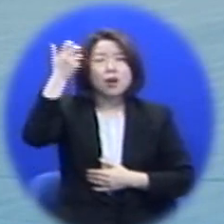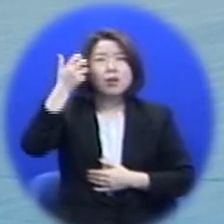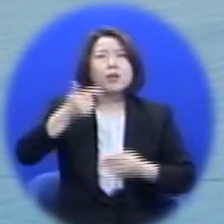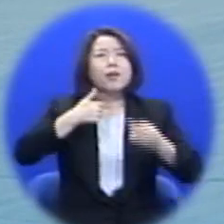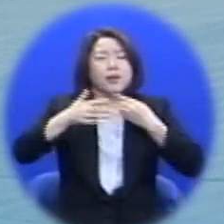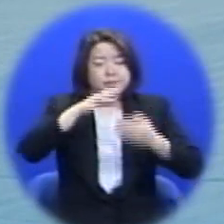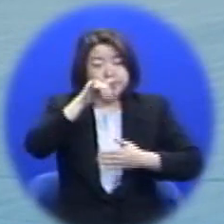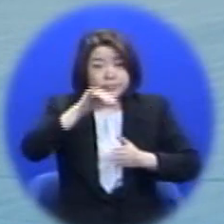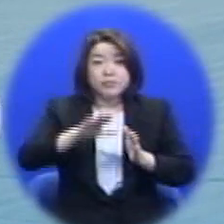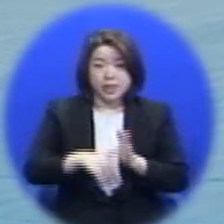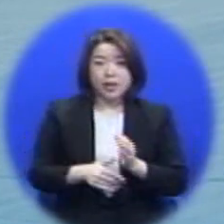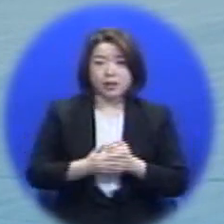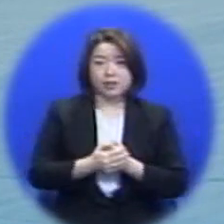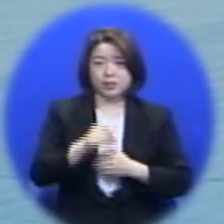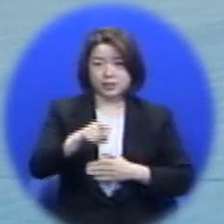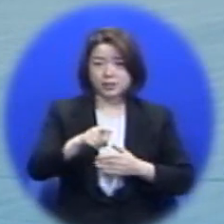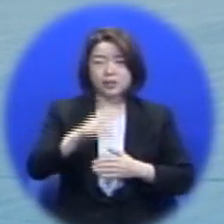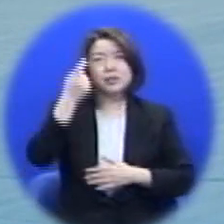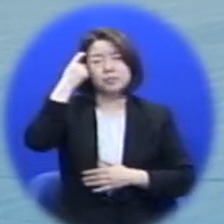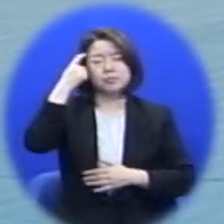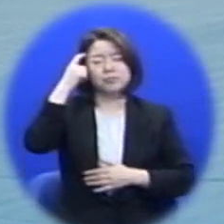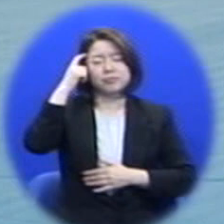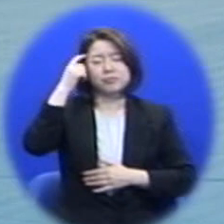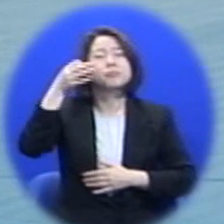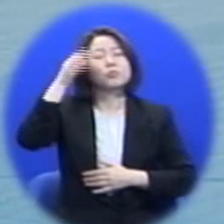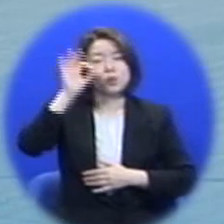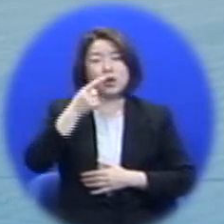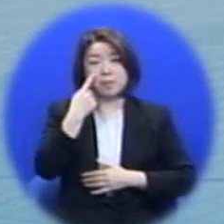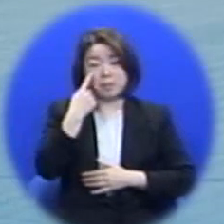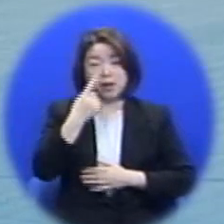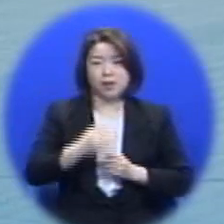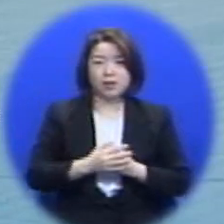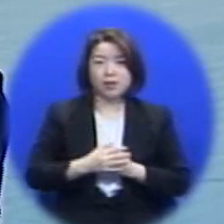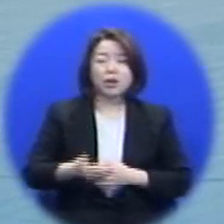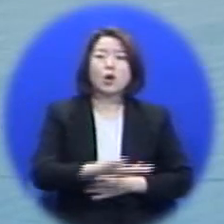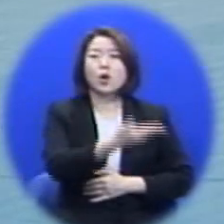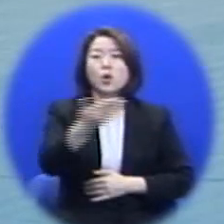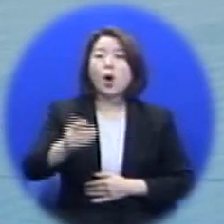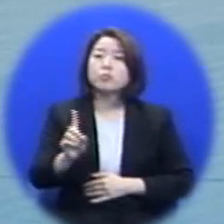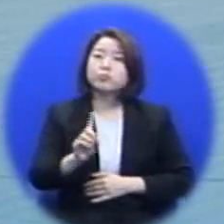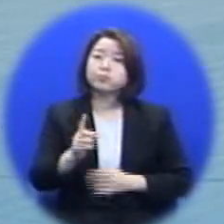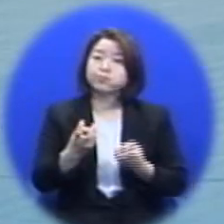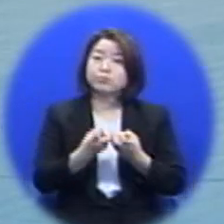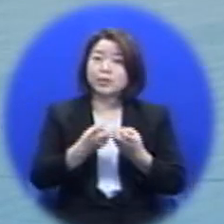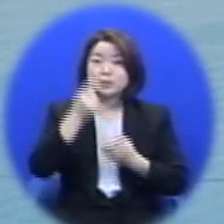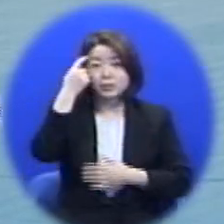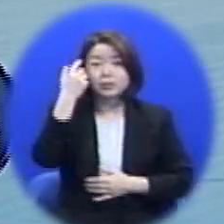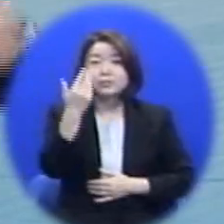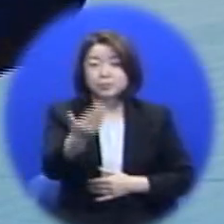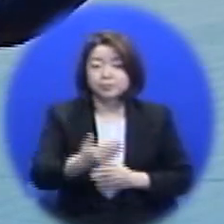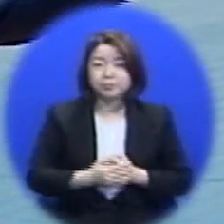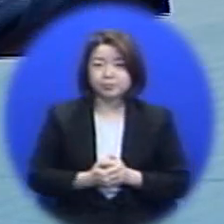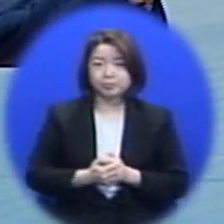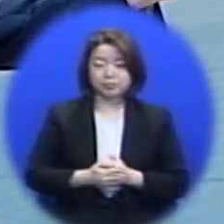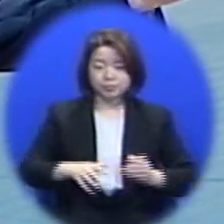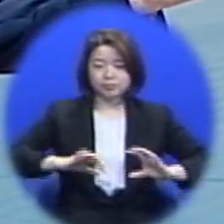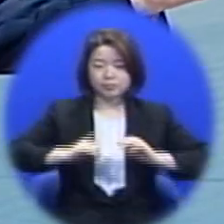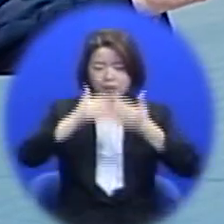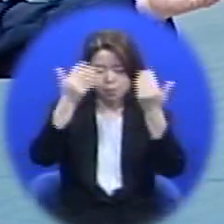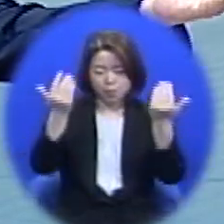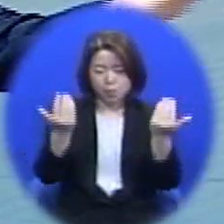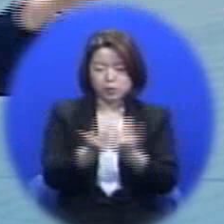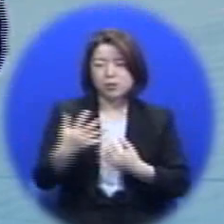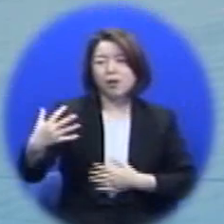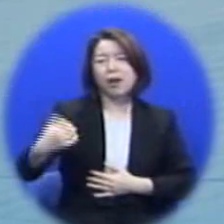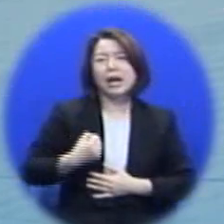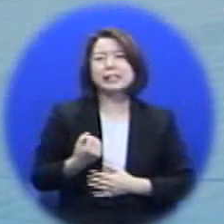때, 그때 생각해 보세요. 그때 여러분 어떠셨어요? 세상의 모든 것을 다 가진 것